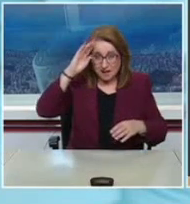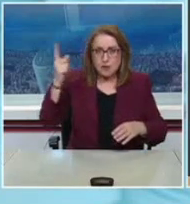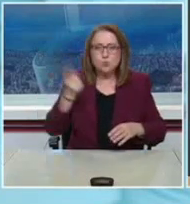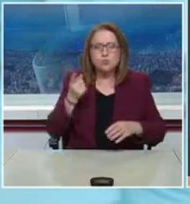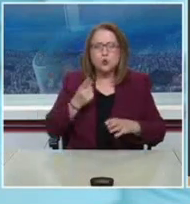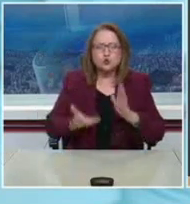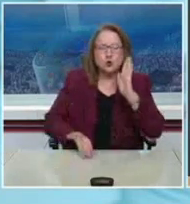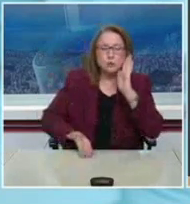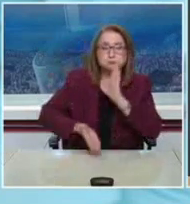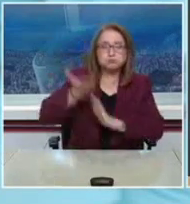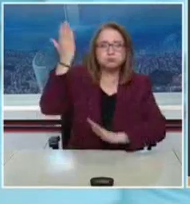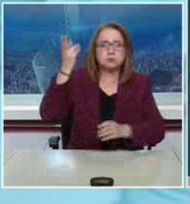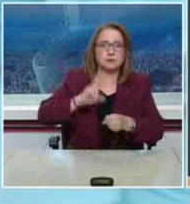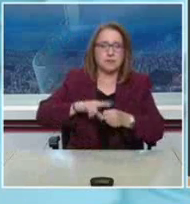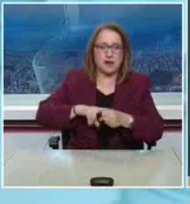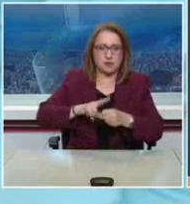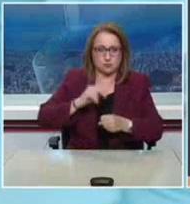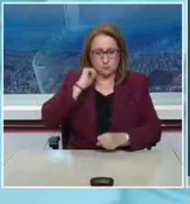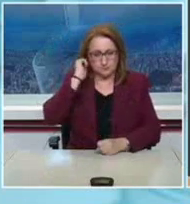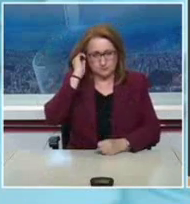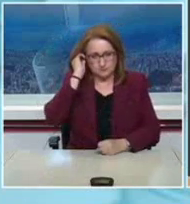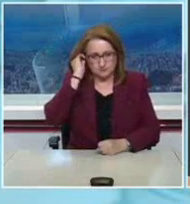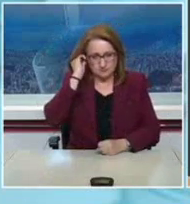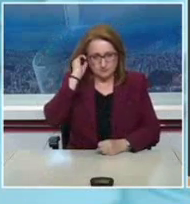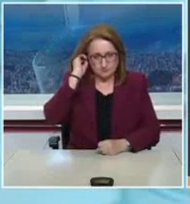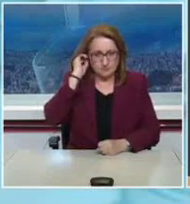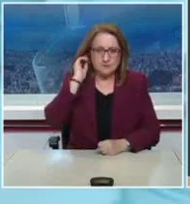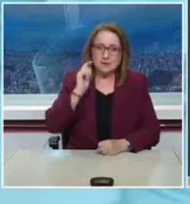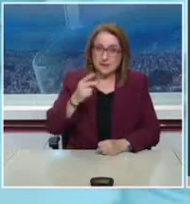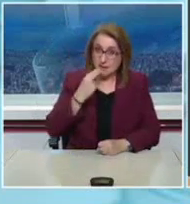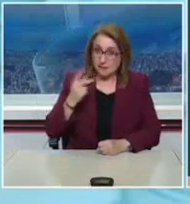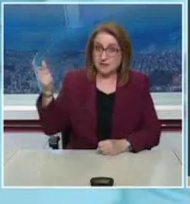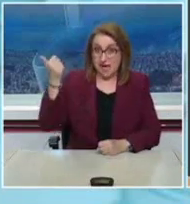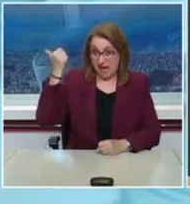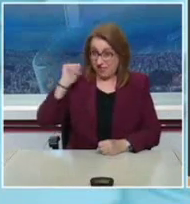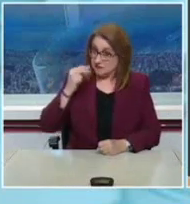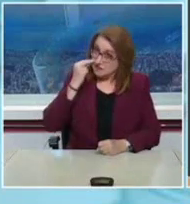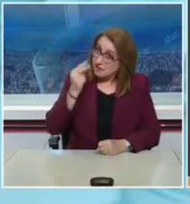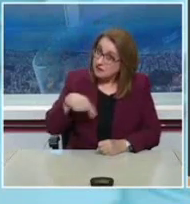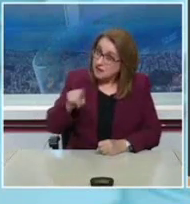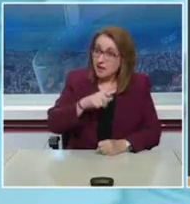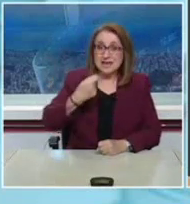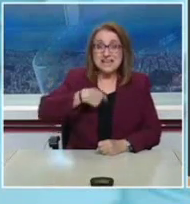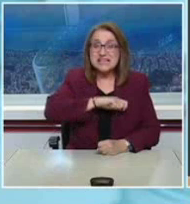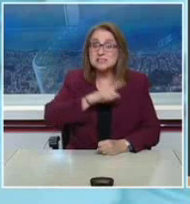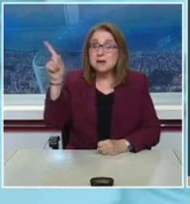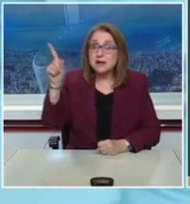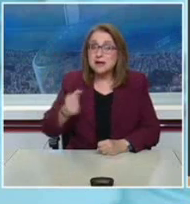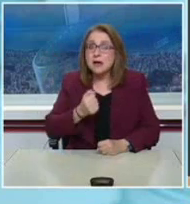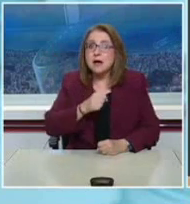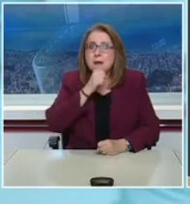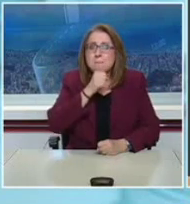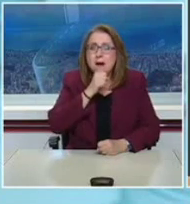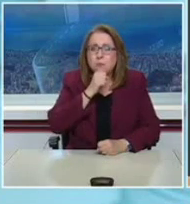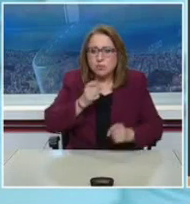να κάνω αναφορά στην τραγική εικόνα των οίκων ευγυρίας στην Ισπανία και τι αντιμετώπισαν εκεί αβοήθητοι